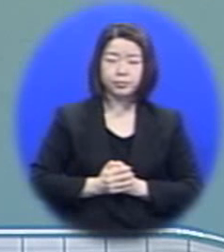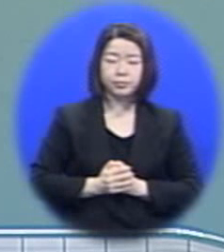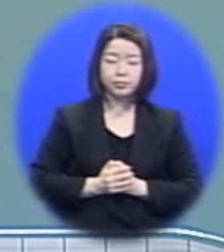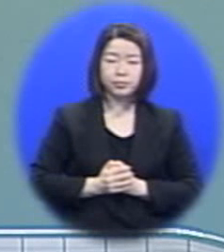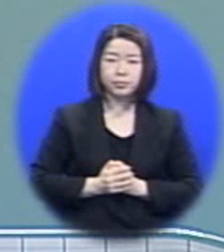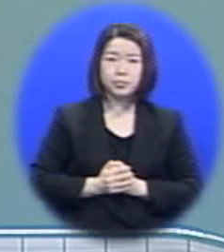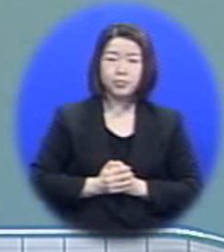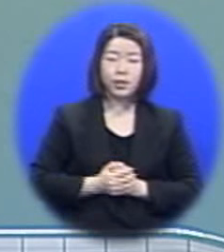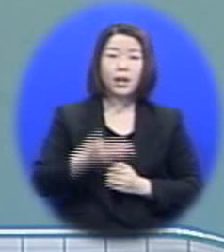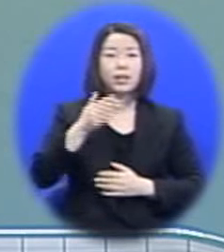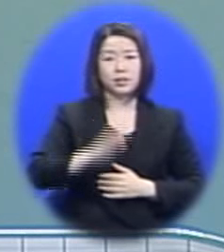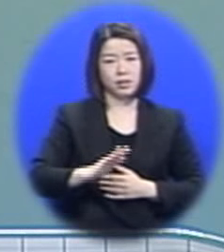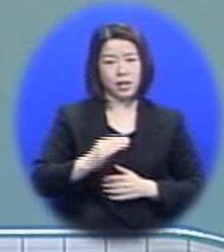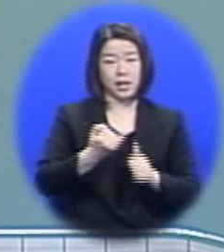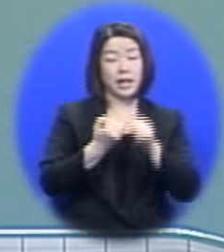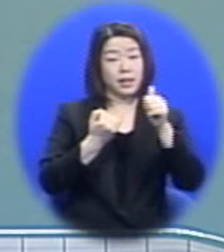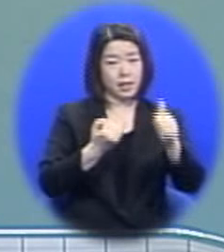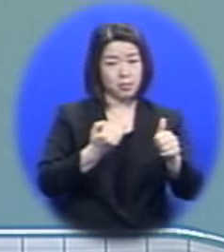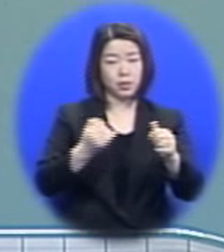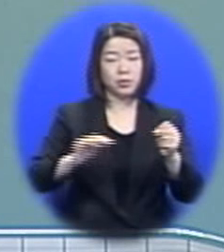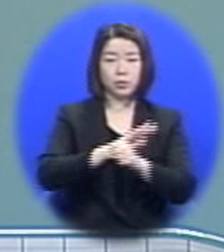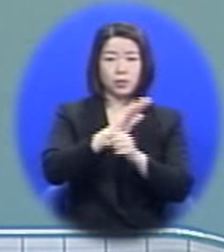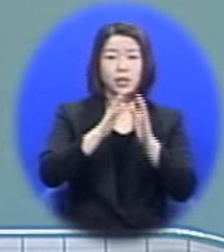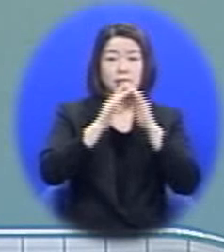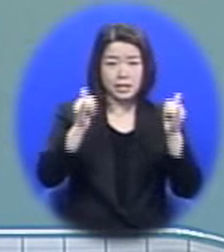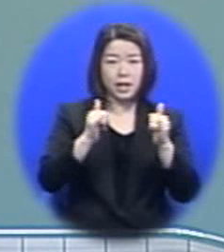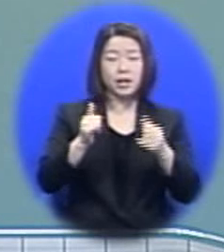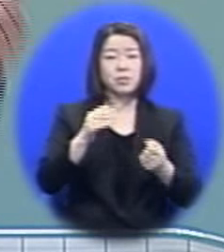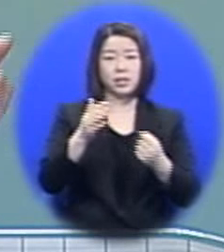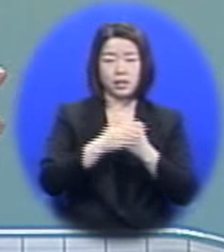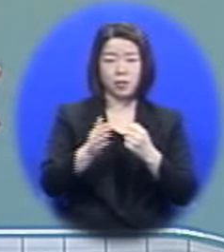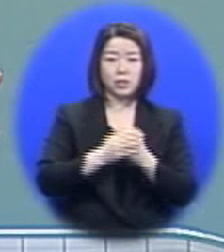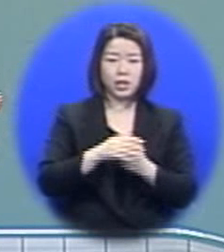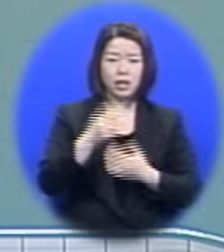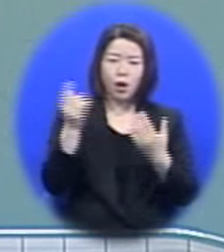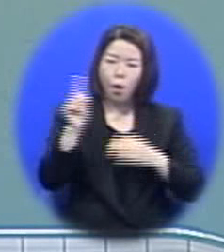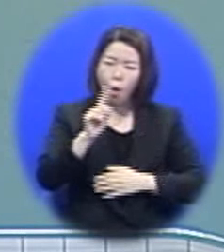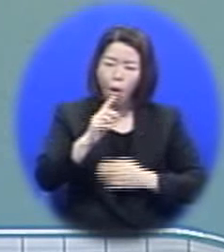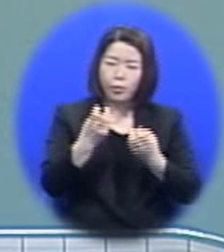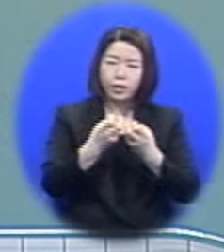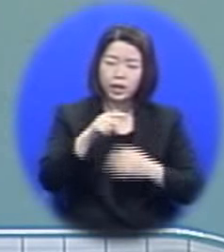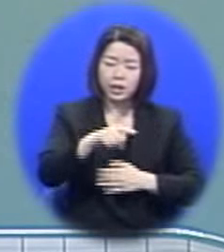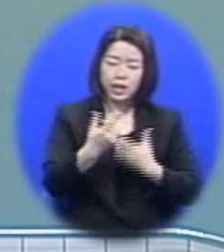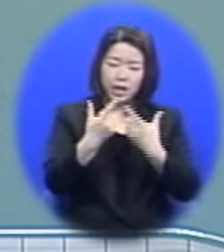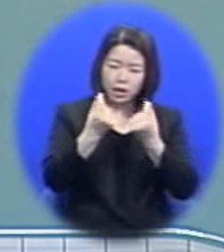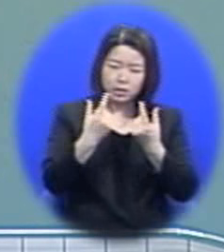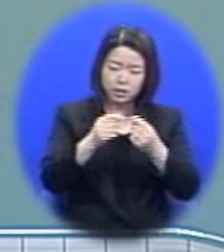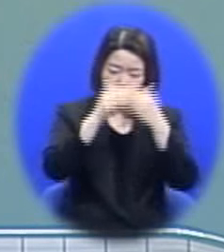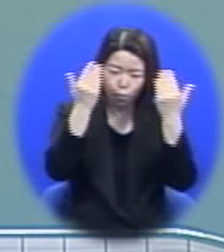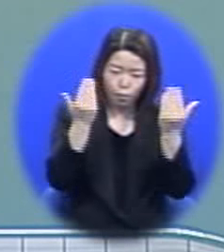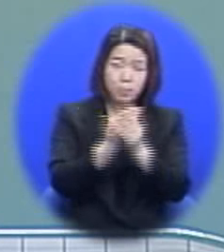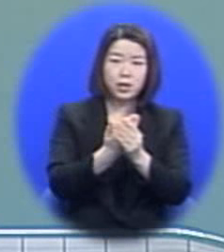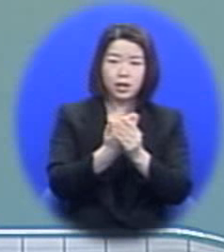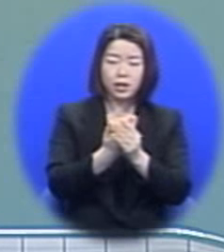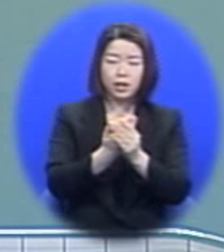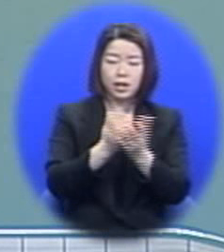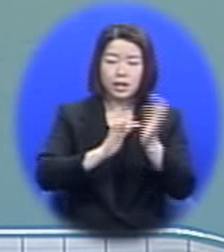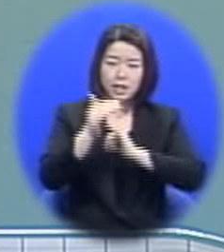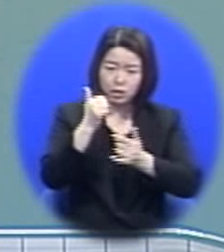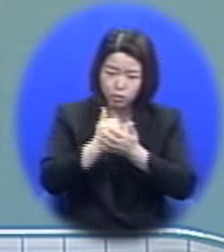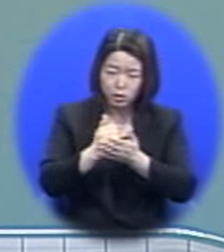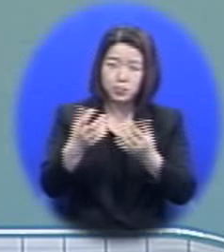있을까요? 그러나 남편도 사람인데 어떻게 이처럼 완벽하게 아내를 사랑하고 예수님처럼 사랑하고 살 수